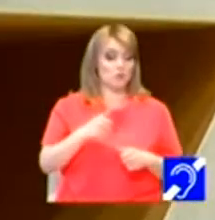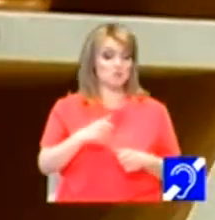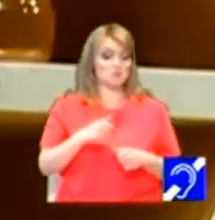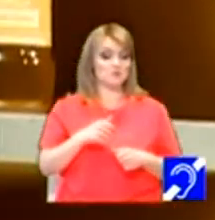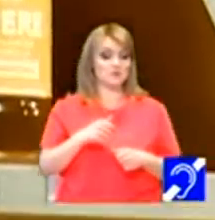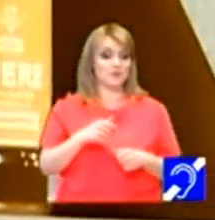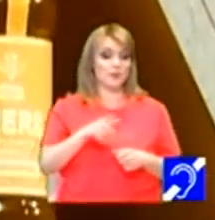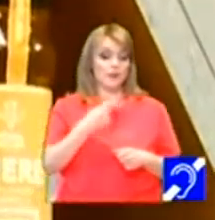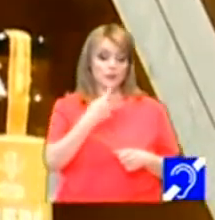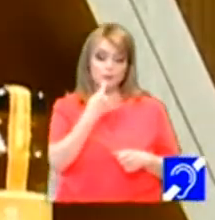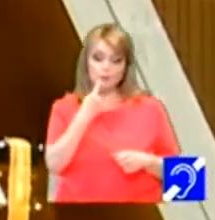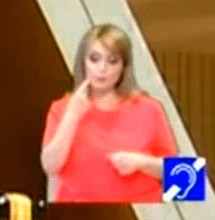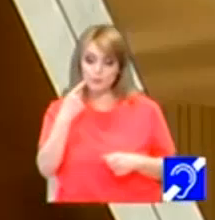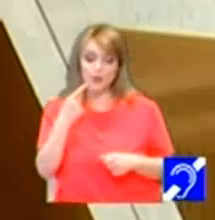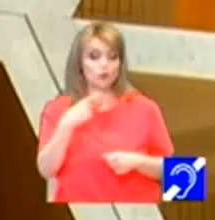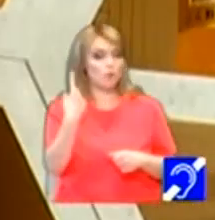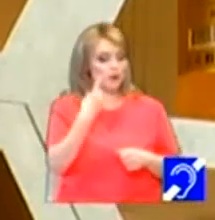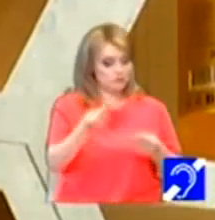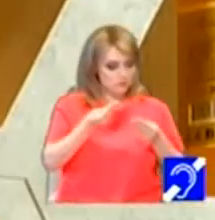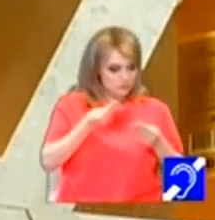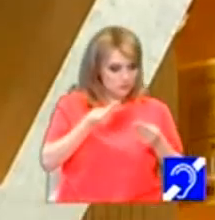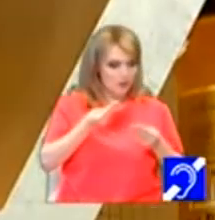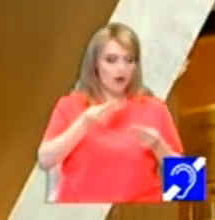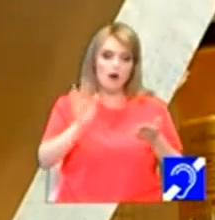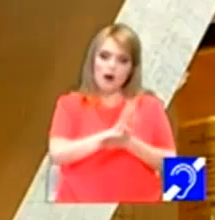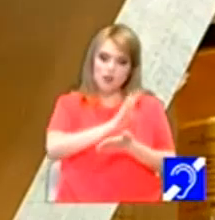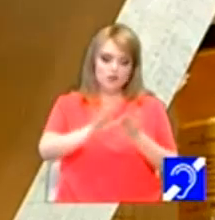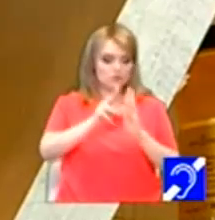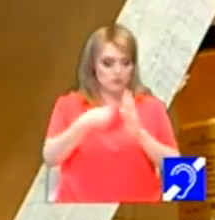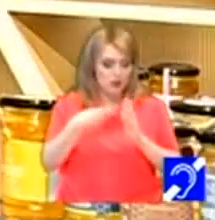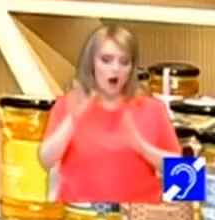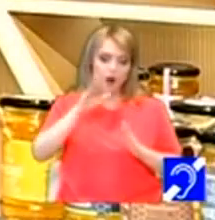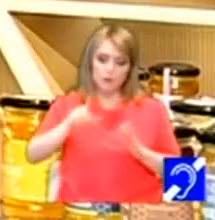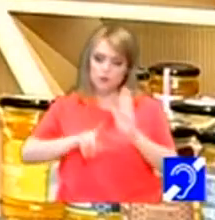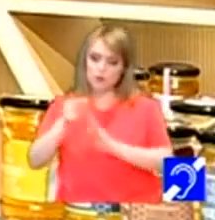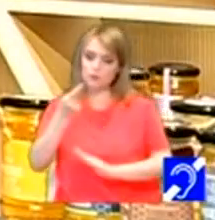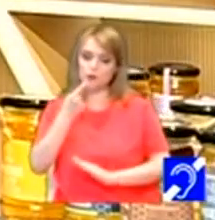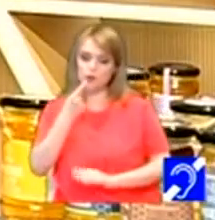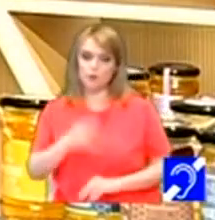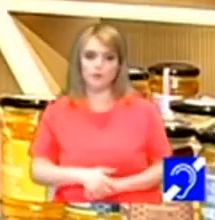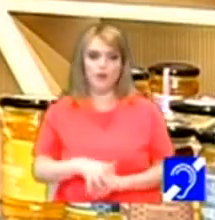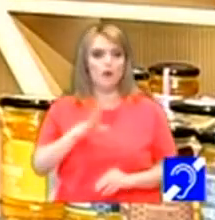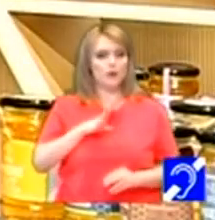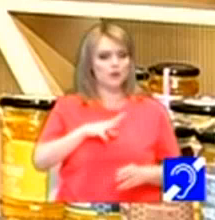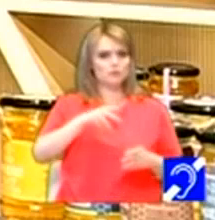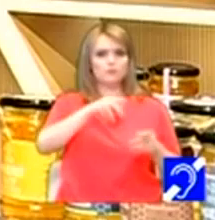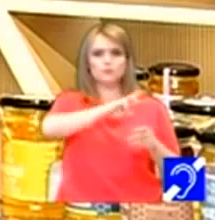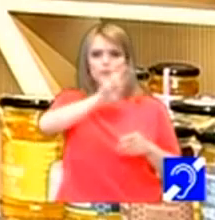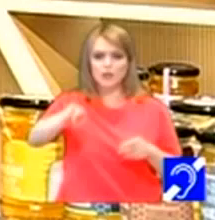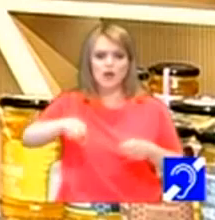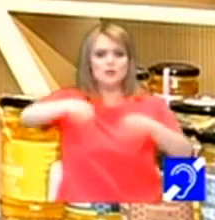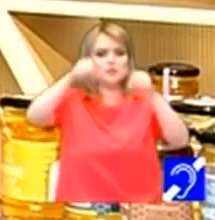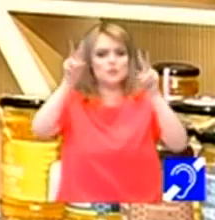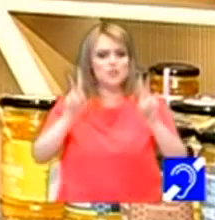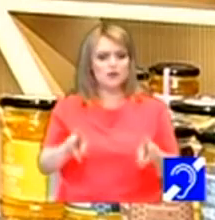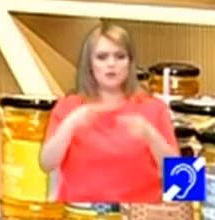aprecierea probelor prin metoda oarbă de către mai mulți experți internaționali din țările europene. Deci astfel am reușit ca să